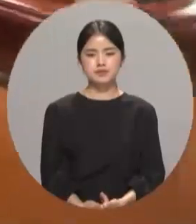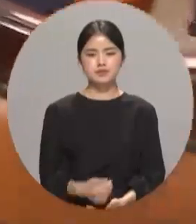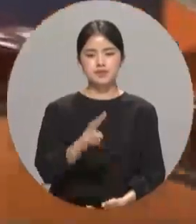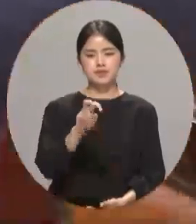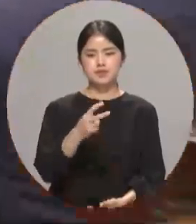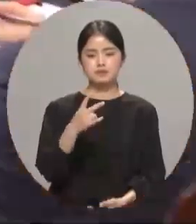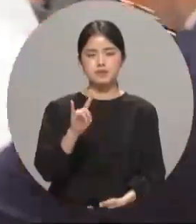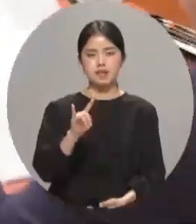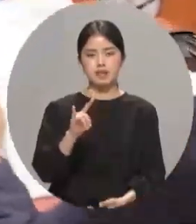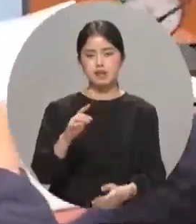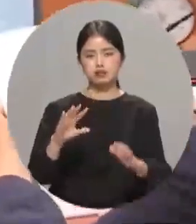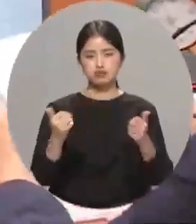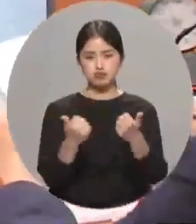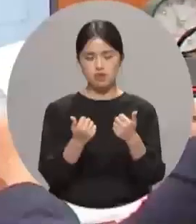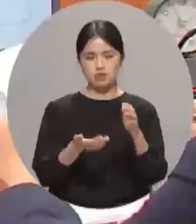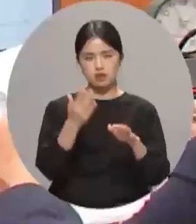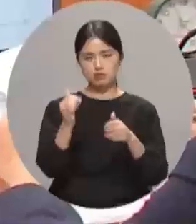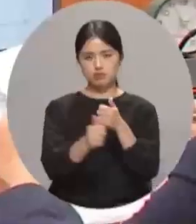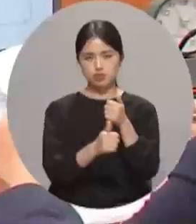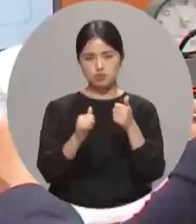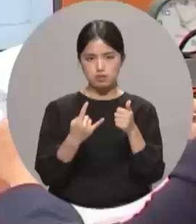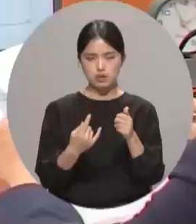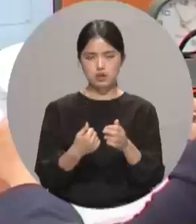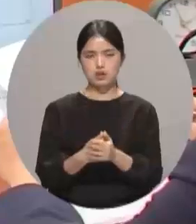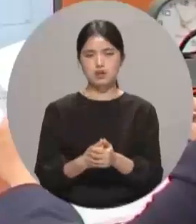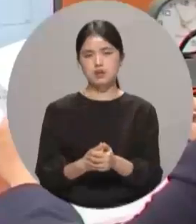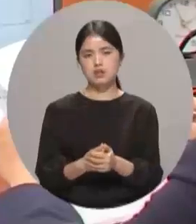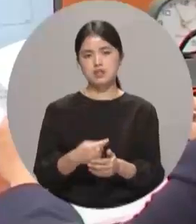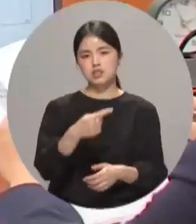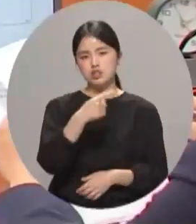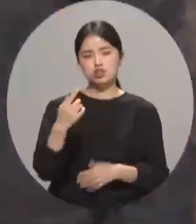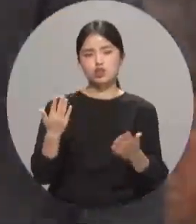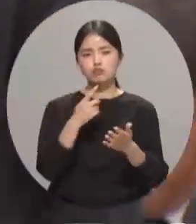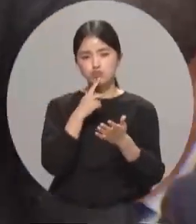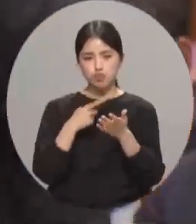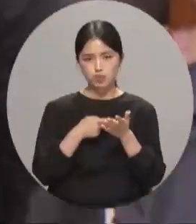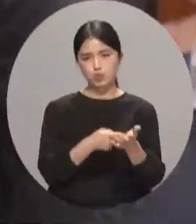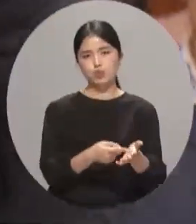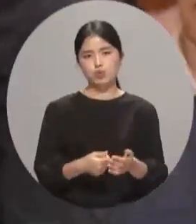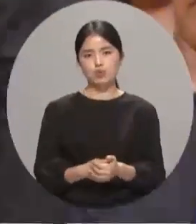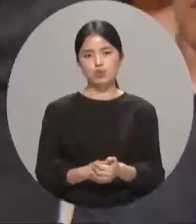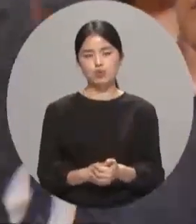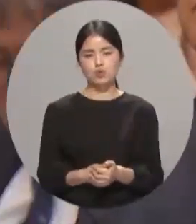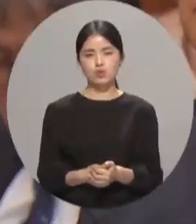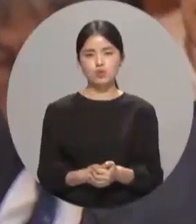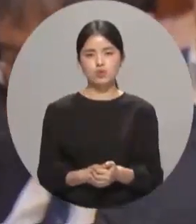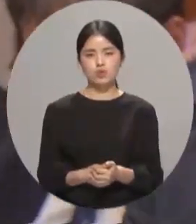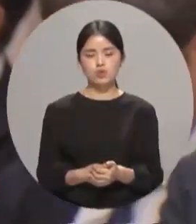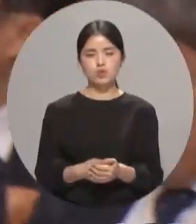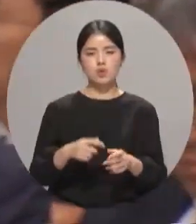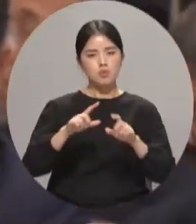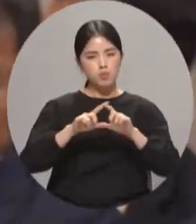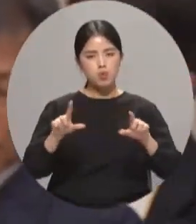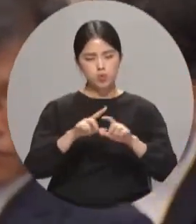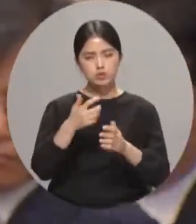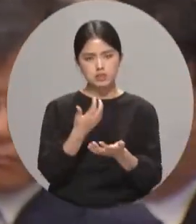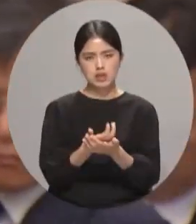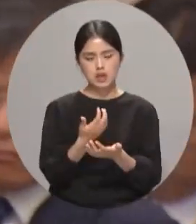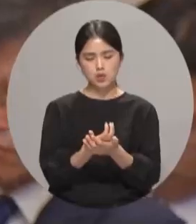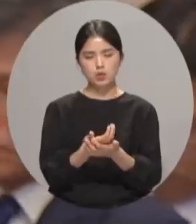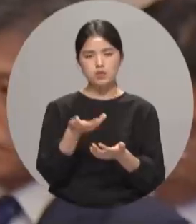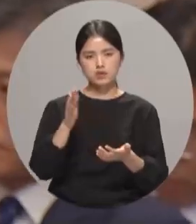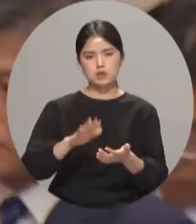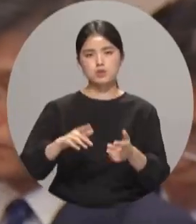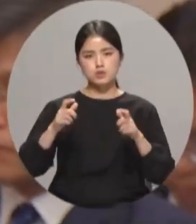22대 국회 상임위가 피감기관을 대상으로 진행한 첫 업무 보고. 상견례를 겸한 통상적인 자리임에도